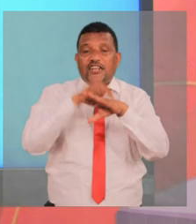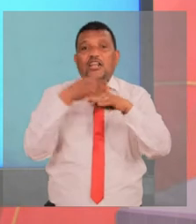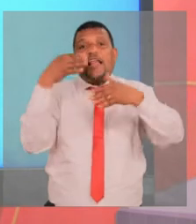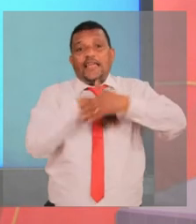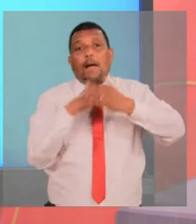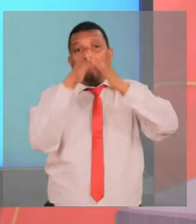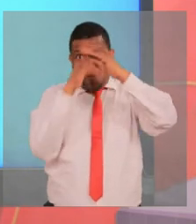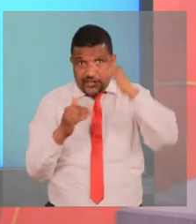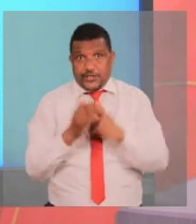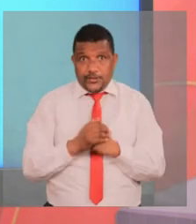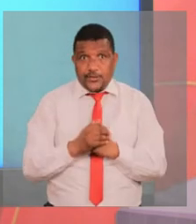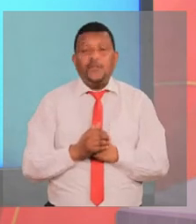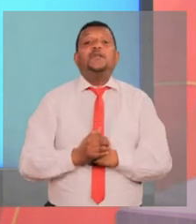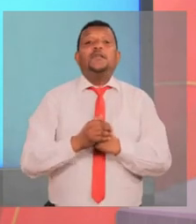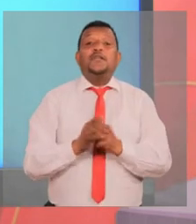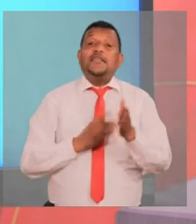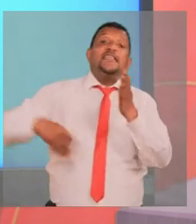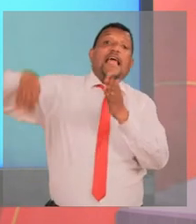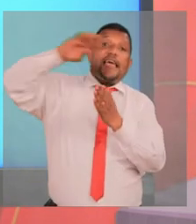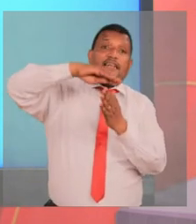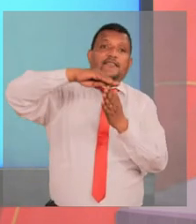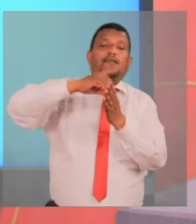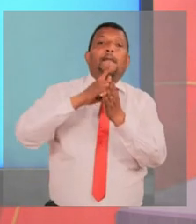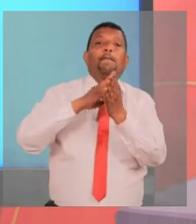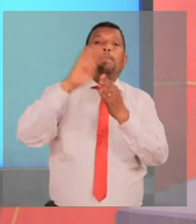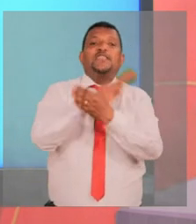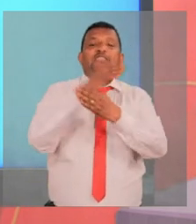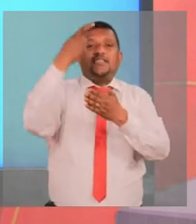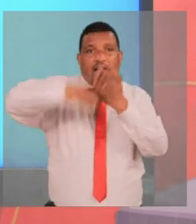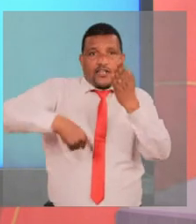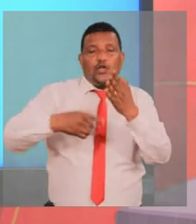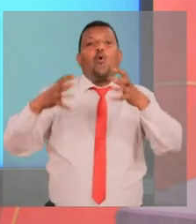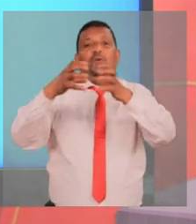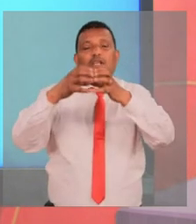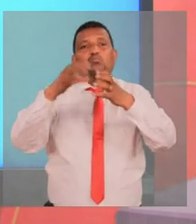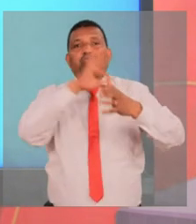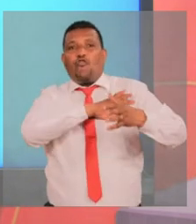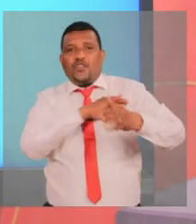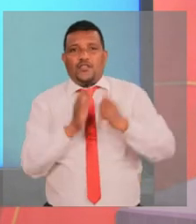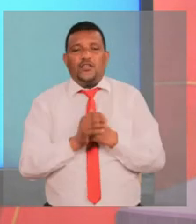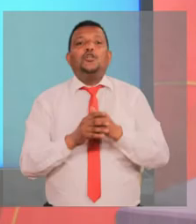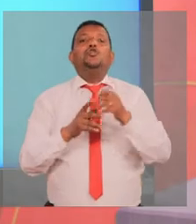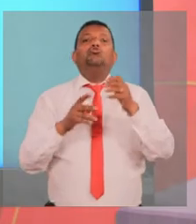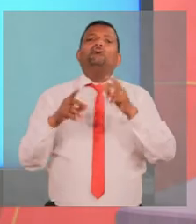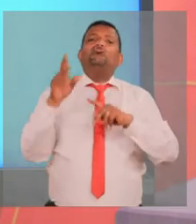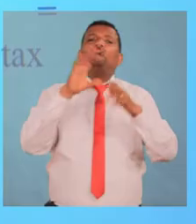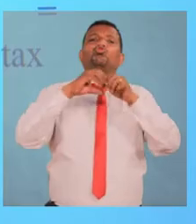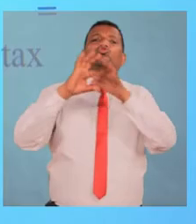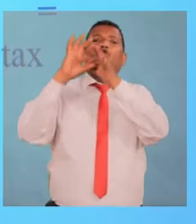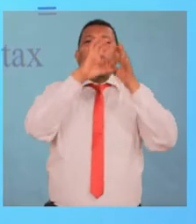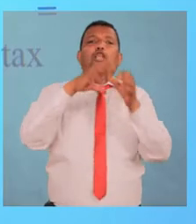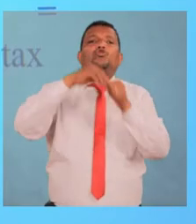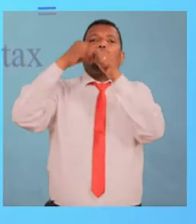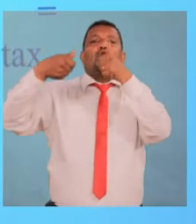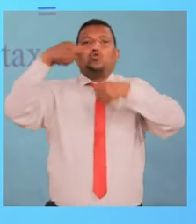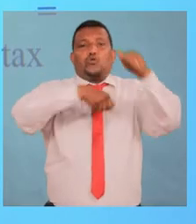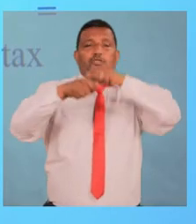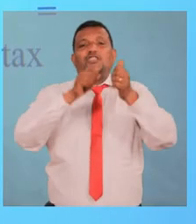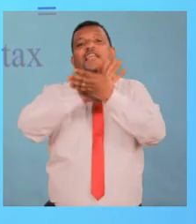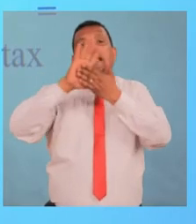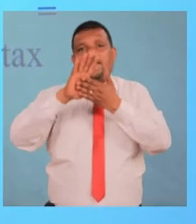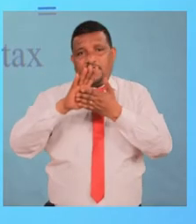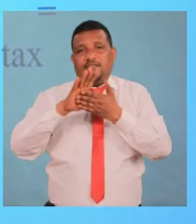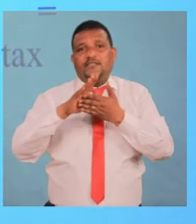इनकम - इनडायरेक्ट डिनर स्टॉक प्रॉफिट स्वादिष्ट कंट्रीब्यूशंस नितिन तरस